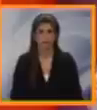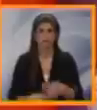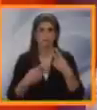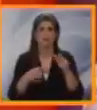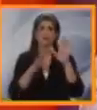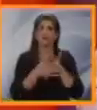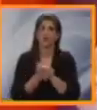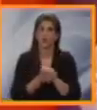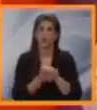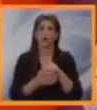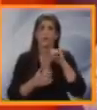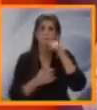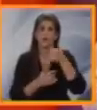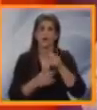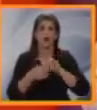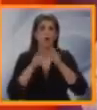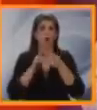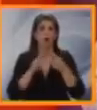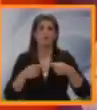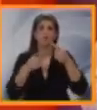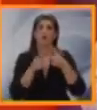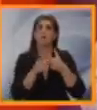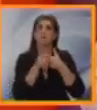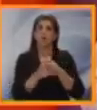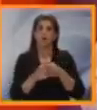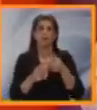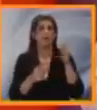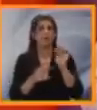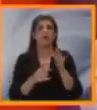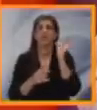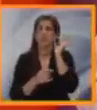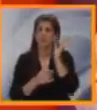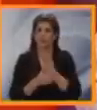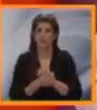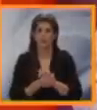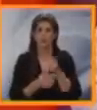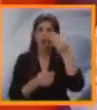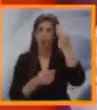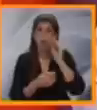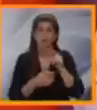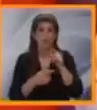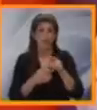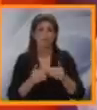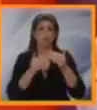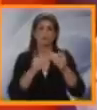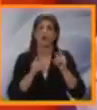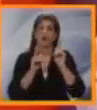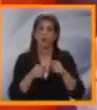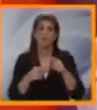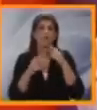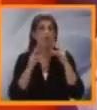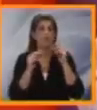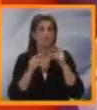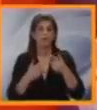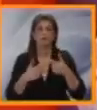שוב שלום לכם. מחר יצוין ברחבי העולם יום המאבק הבינלאומי באלימות נגד נשים. המודעות הגוברת לנושא מחייבת את הדיון